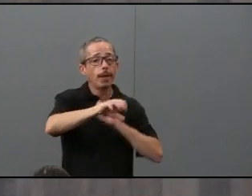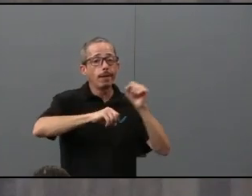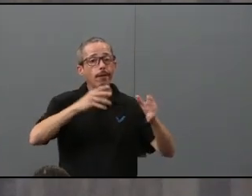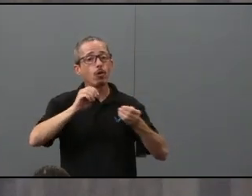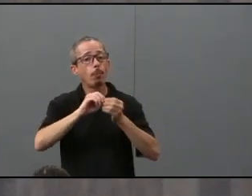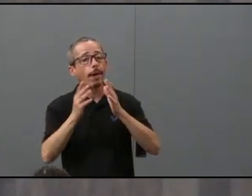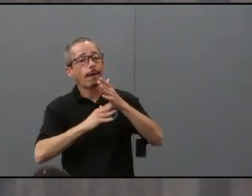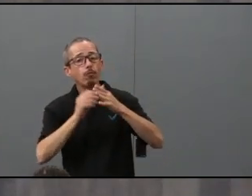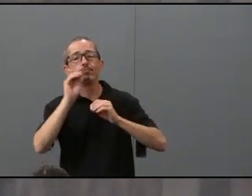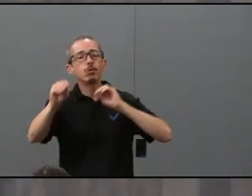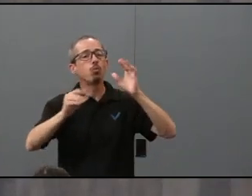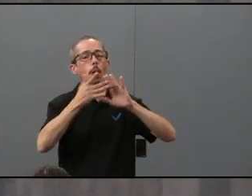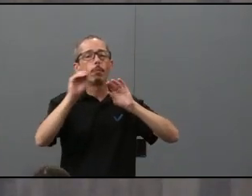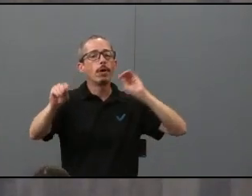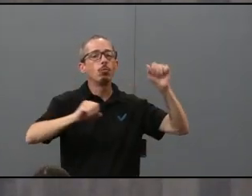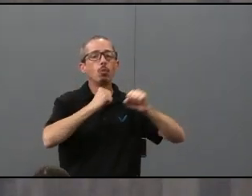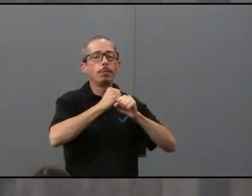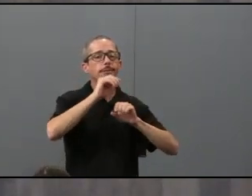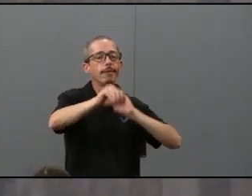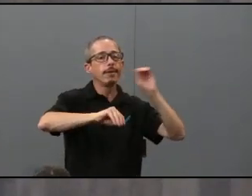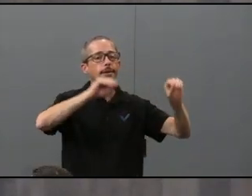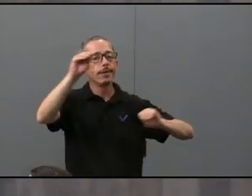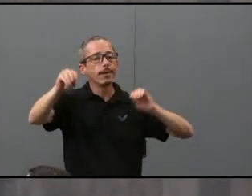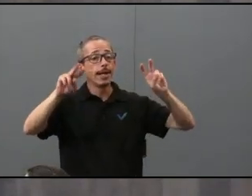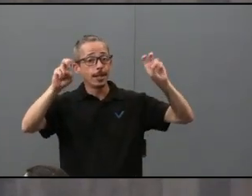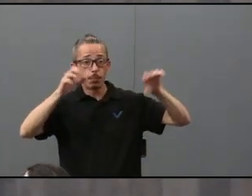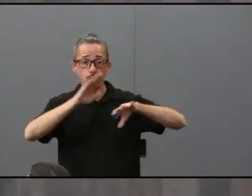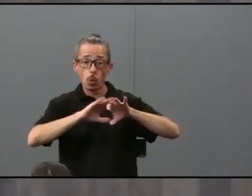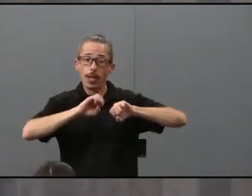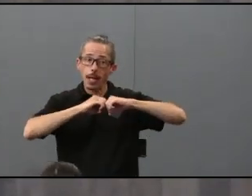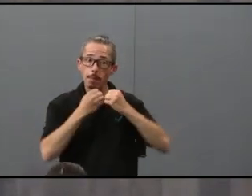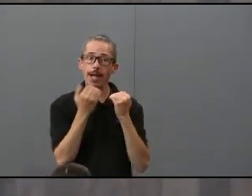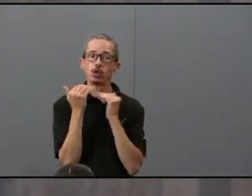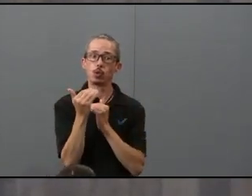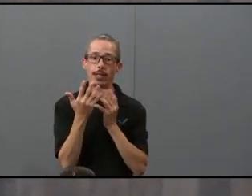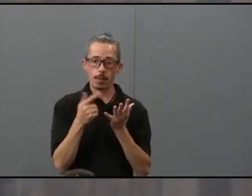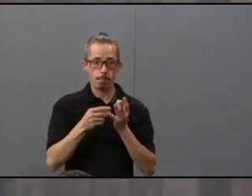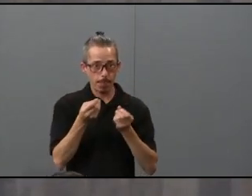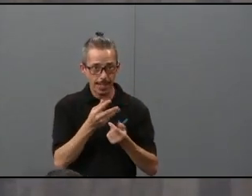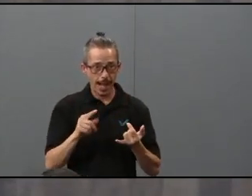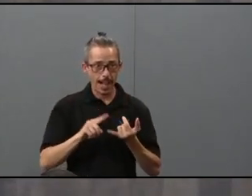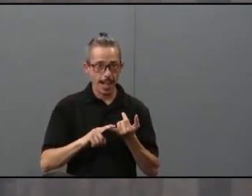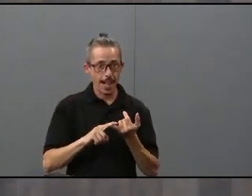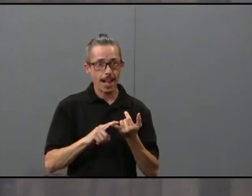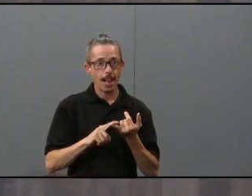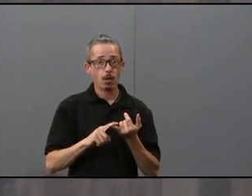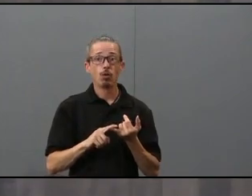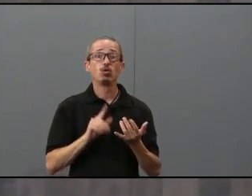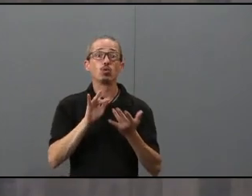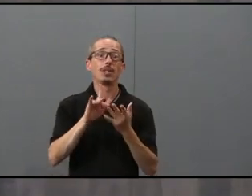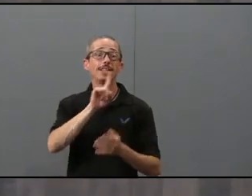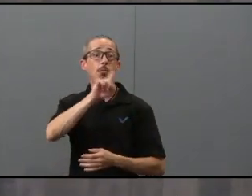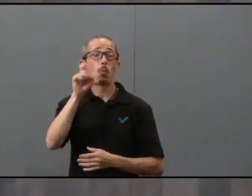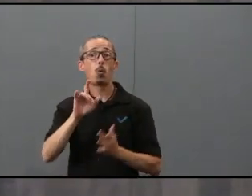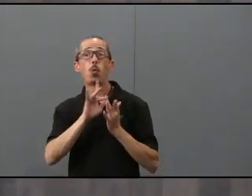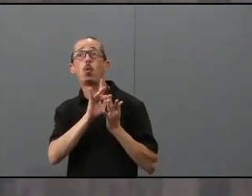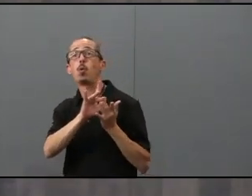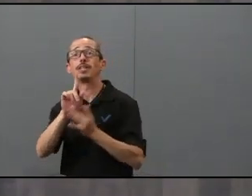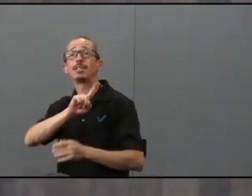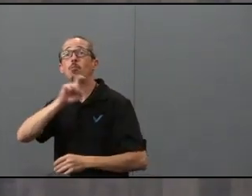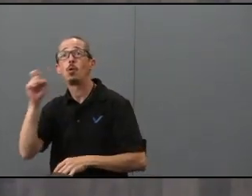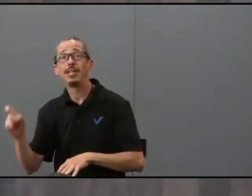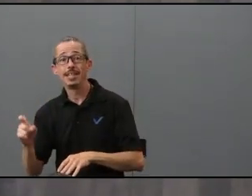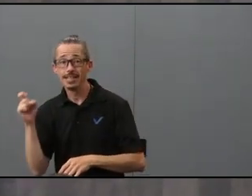numérique ont été faites spécifiquement là sur la thématique des équipements de sécurité c'est sûr que de rejoindre 100 % des citoyens est